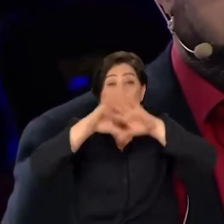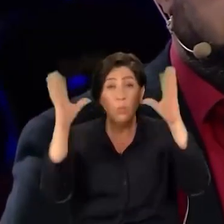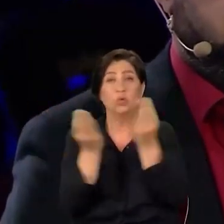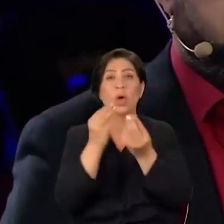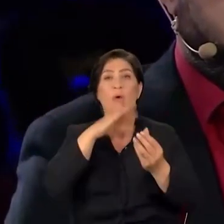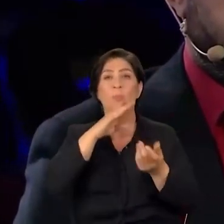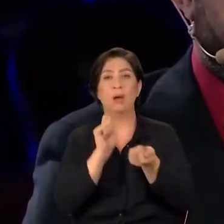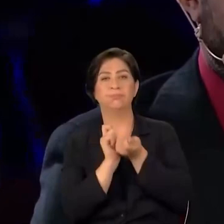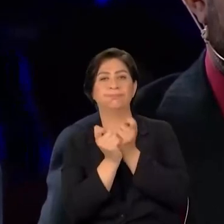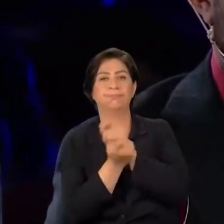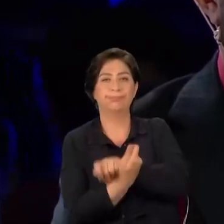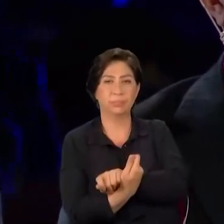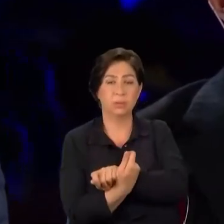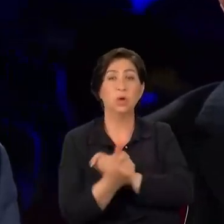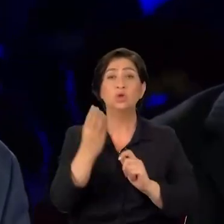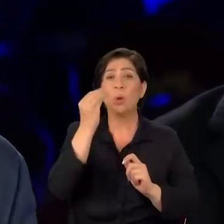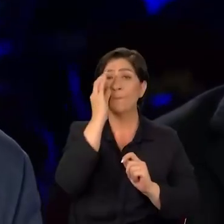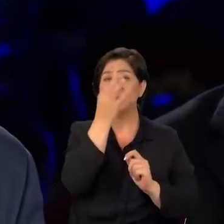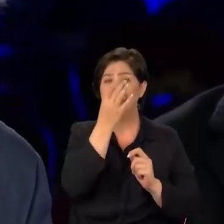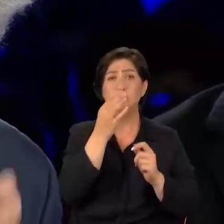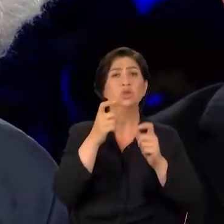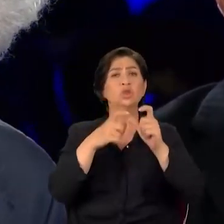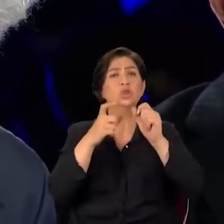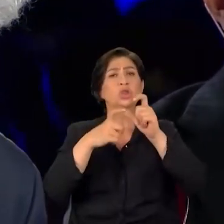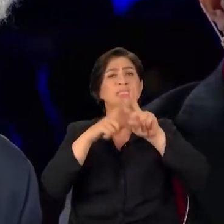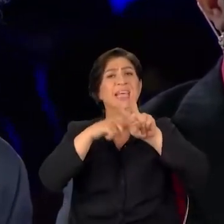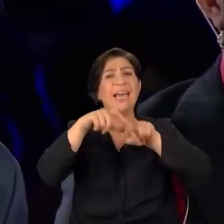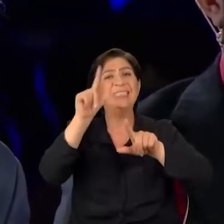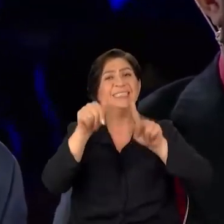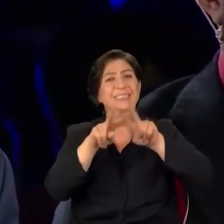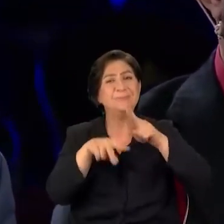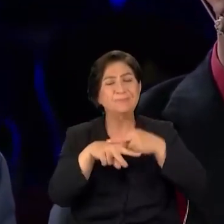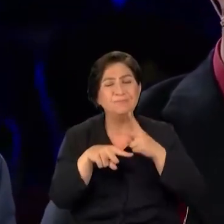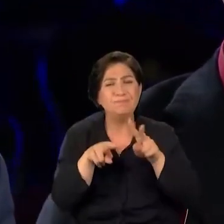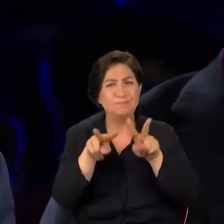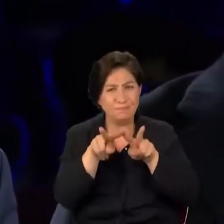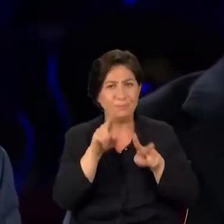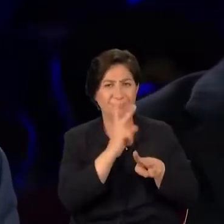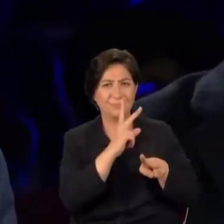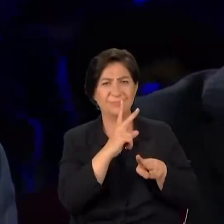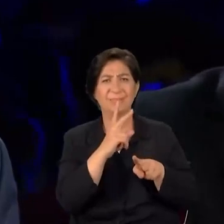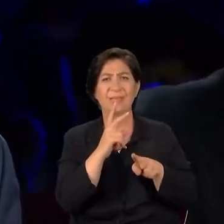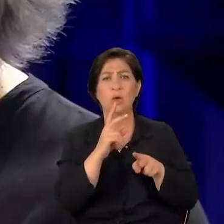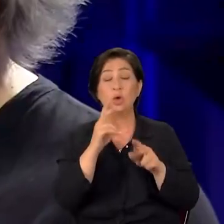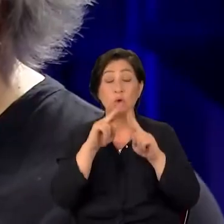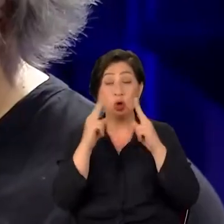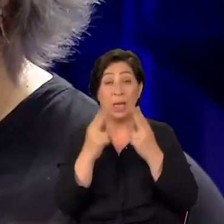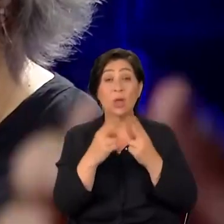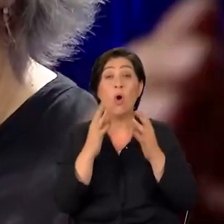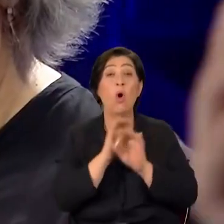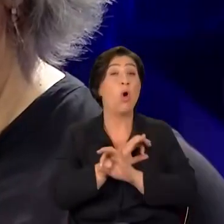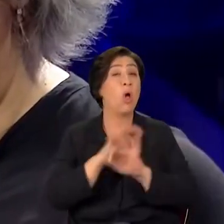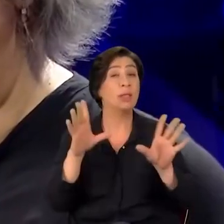bütün Avrupa'yı değiştirdi. Çok basit, işte sosyalizmin birkaç tane ufak sloganları